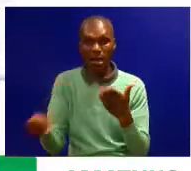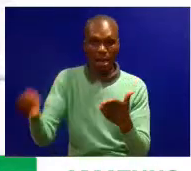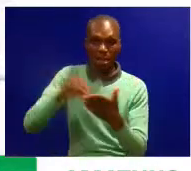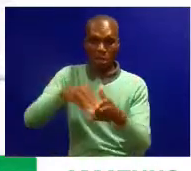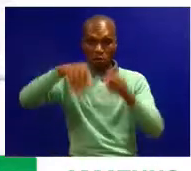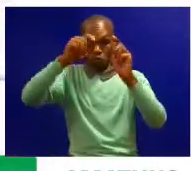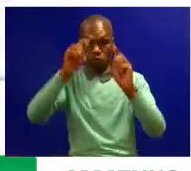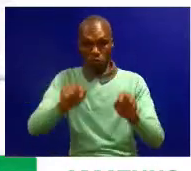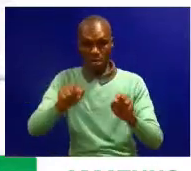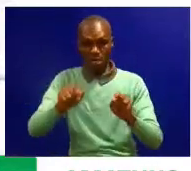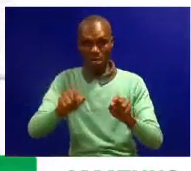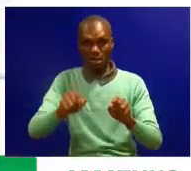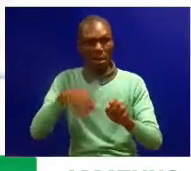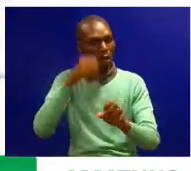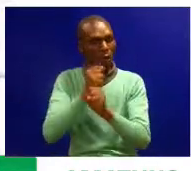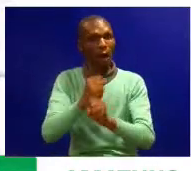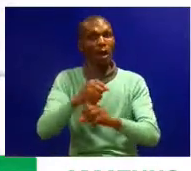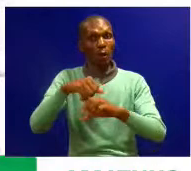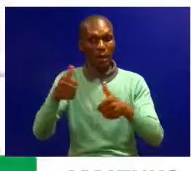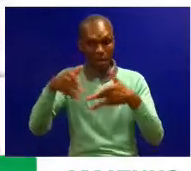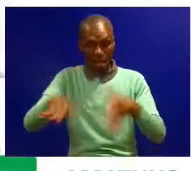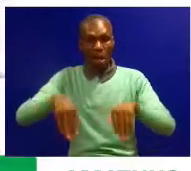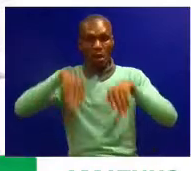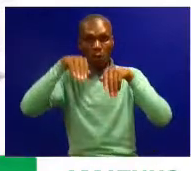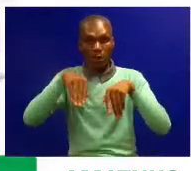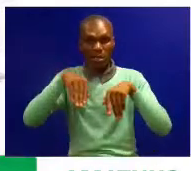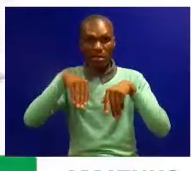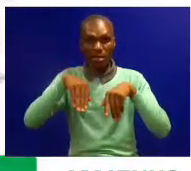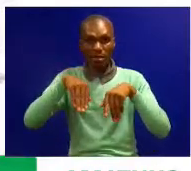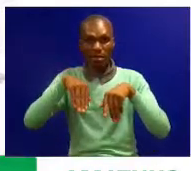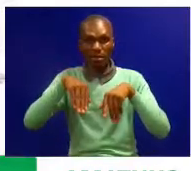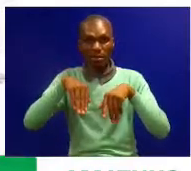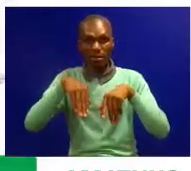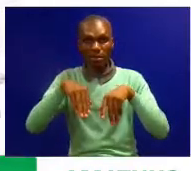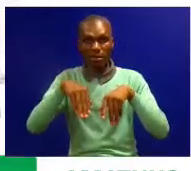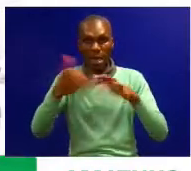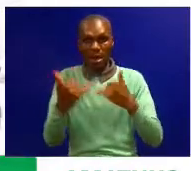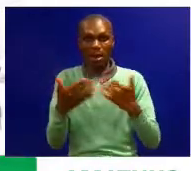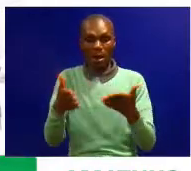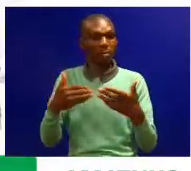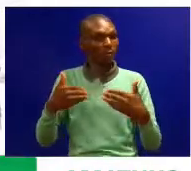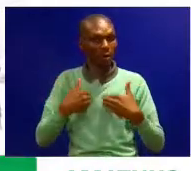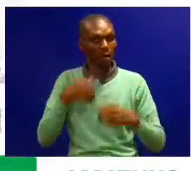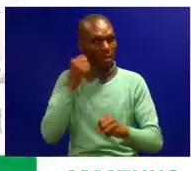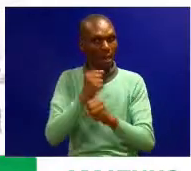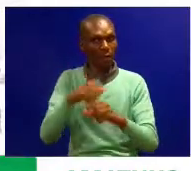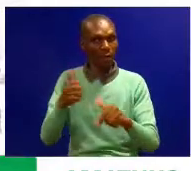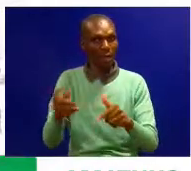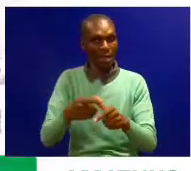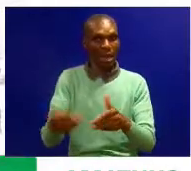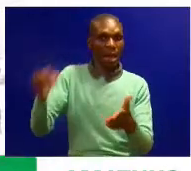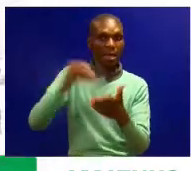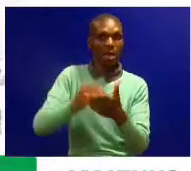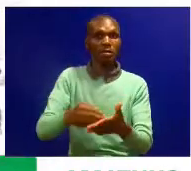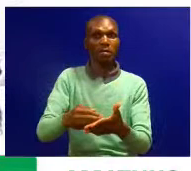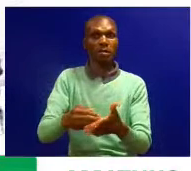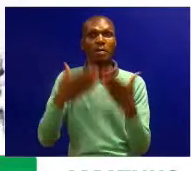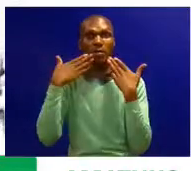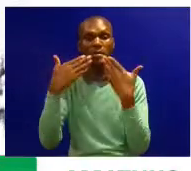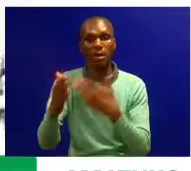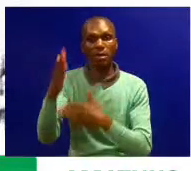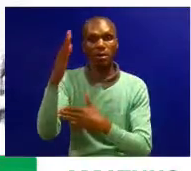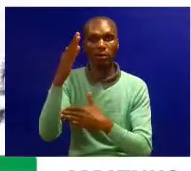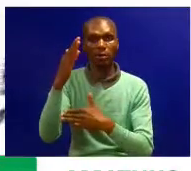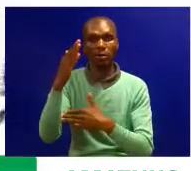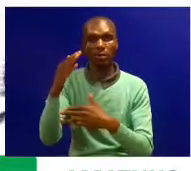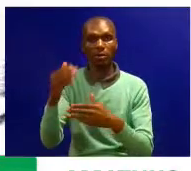lero etuwe boere tinsi tukanyete emunisipo pono mna ya veine ndo tutaketiko tebinyasaye tumurusia magoso